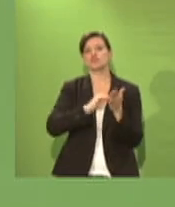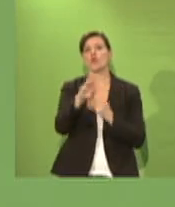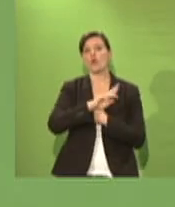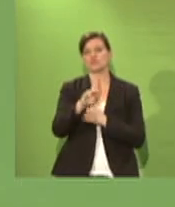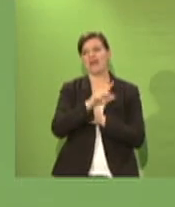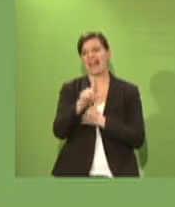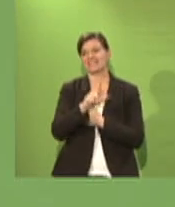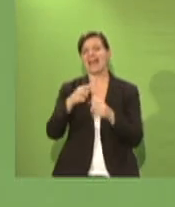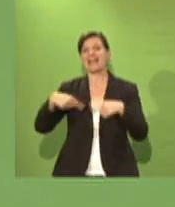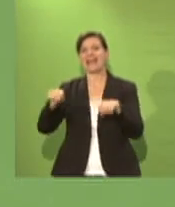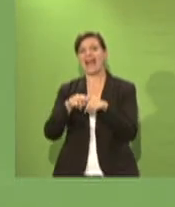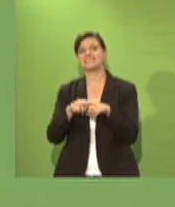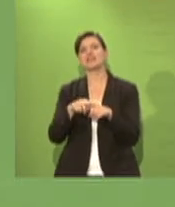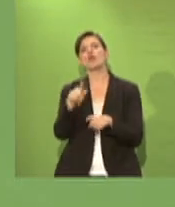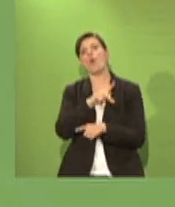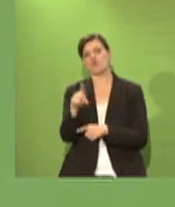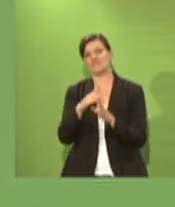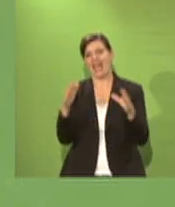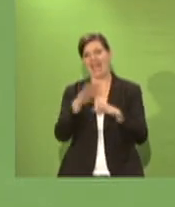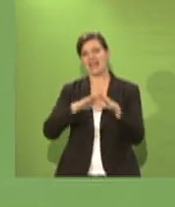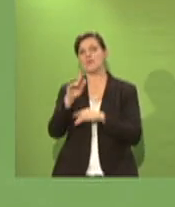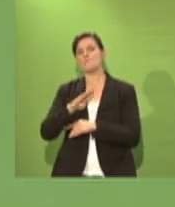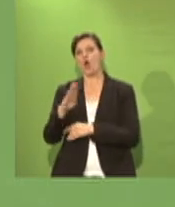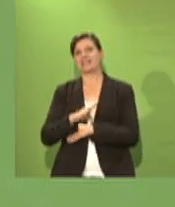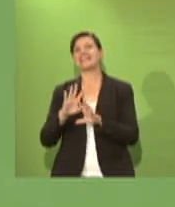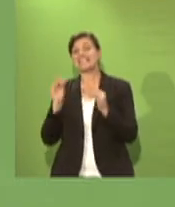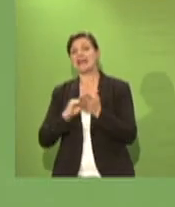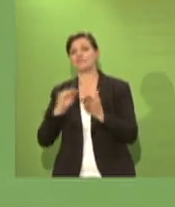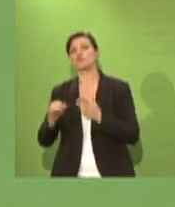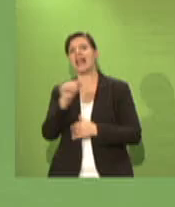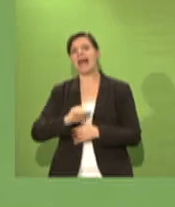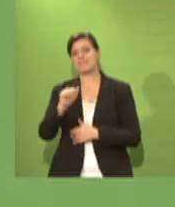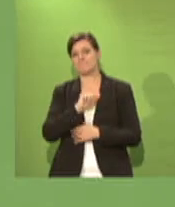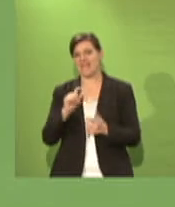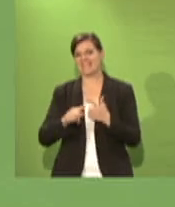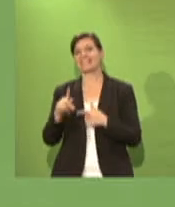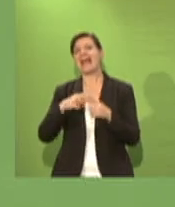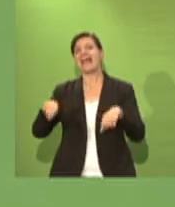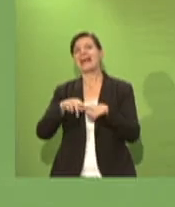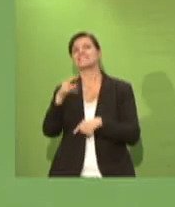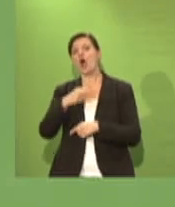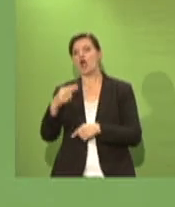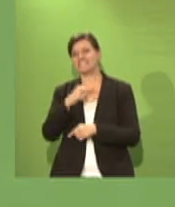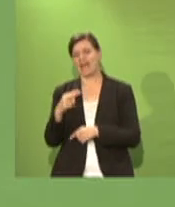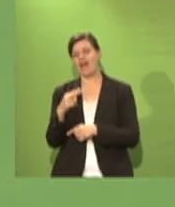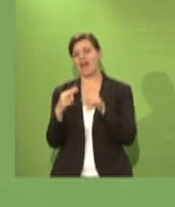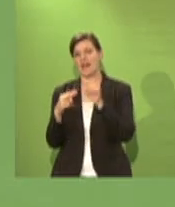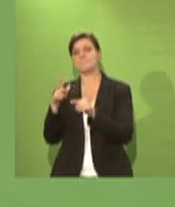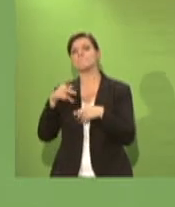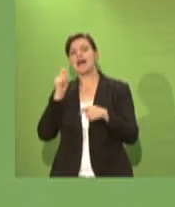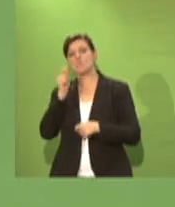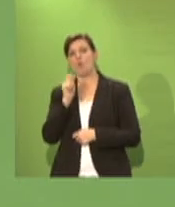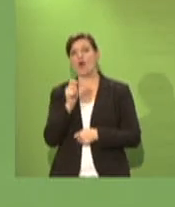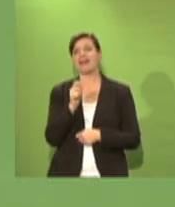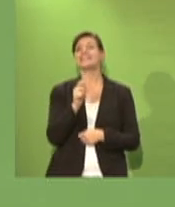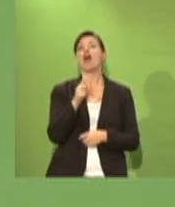Lekten, Kreise Coesfeld und Borken. Gesamtschule Bad Driburg, Altenbeken, Kreise Höxter und Paderborn. Altenbeken, im dritten Versuch,